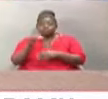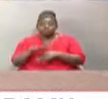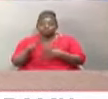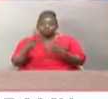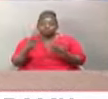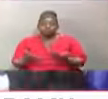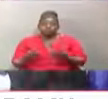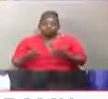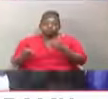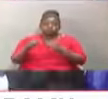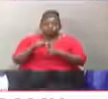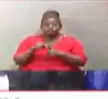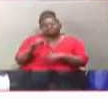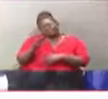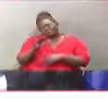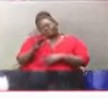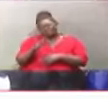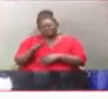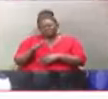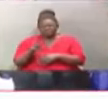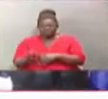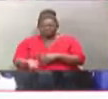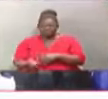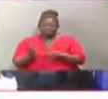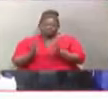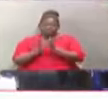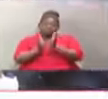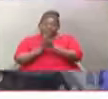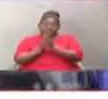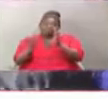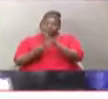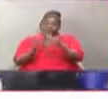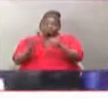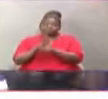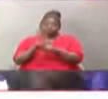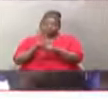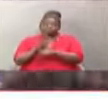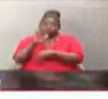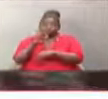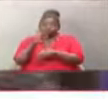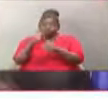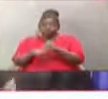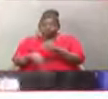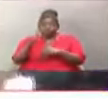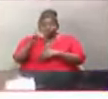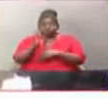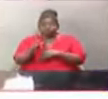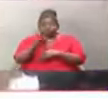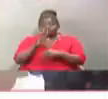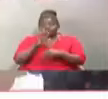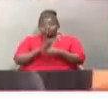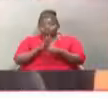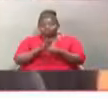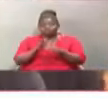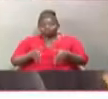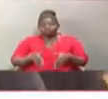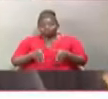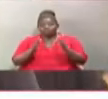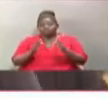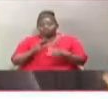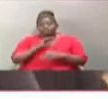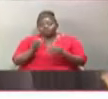nti bongeza mwaka senta akasamusamo. Anyonyode ku mbeera y'omujjuzo eri mu paaka nga kyadde kujjaamu asuse ku nguudo. Motoka